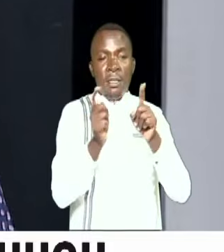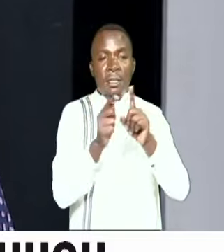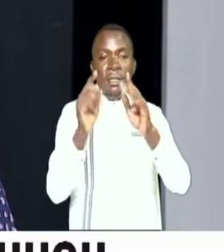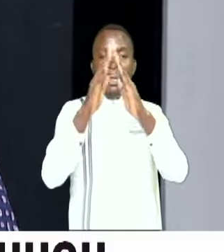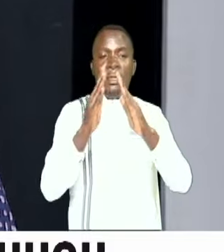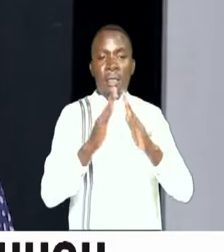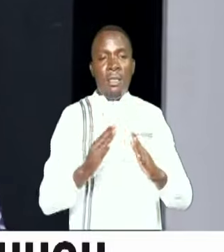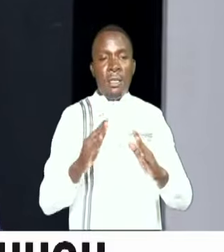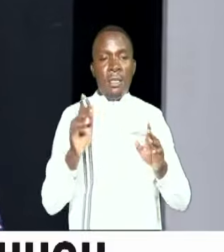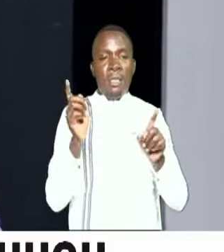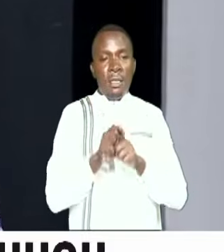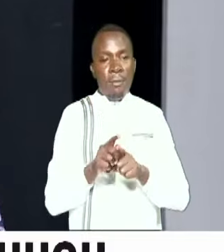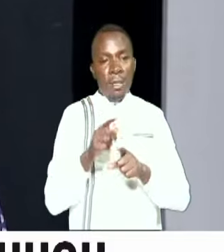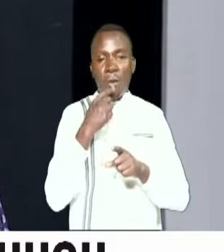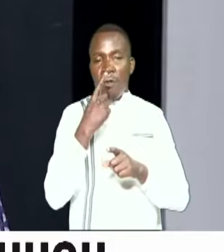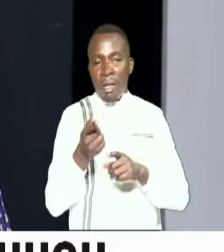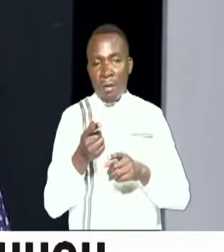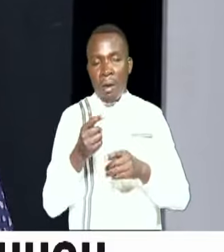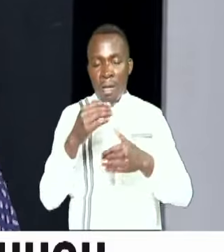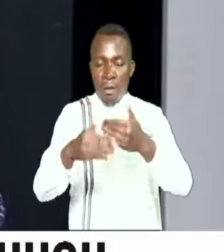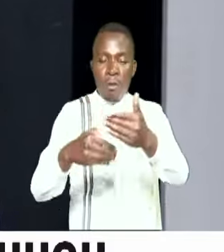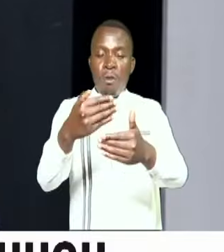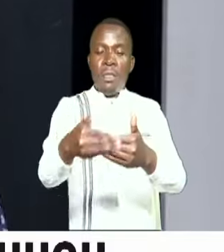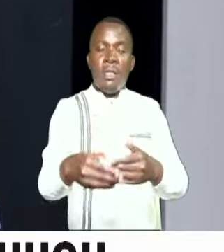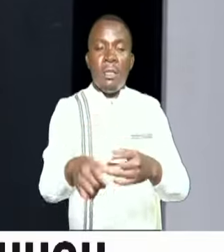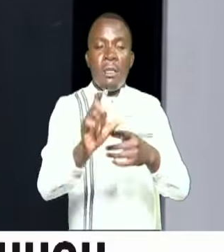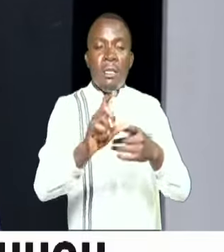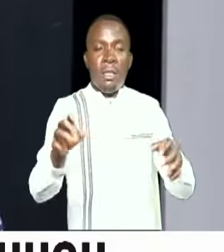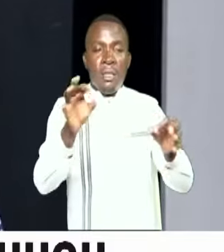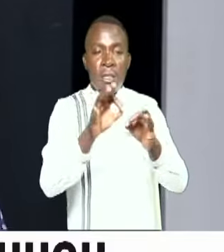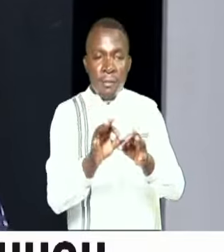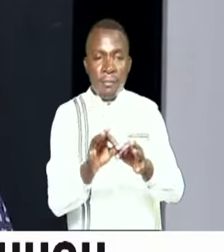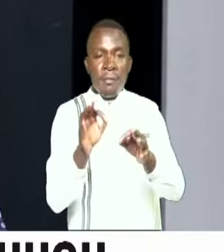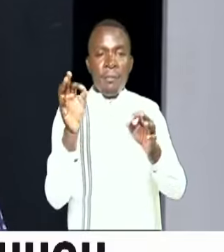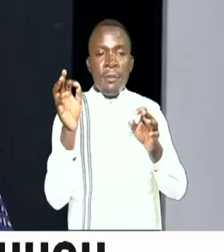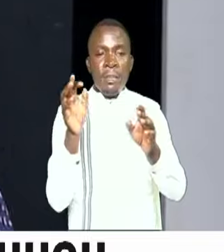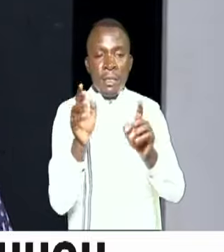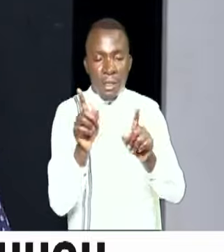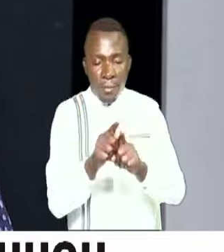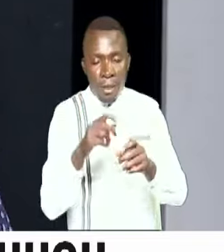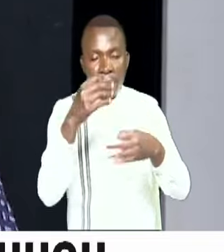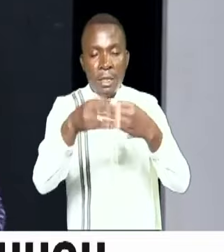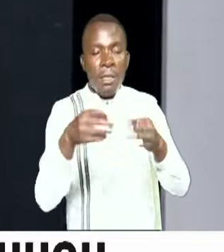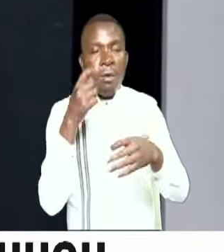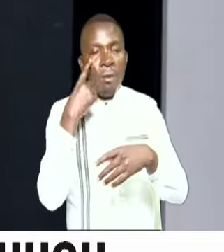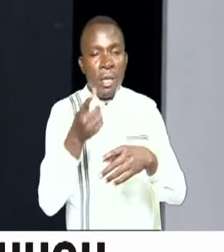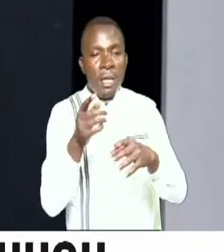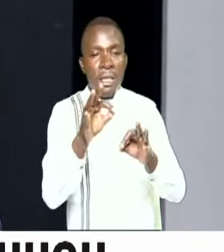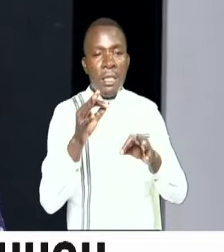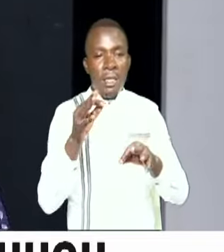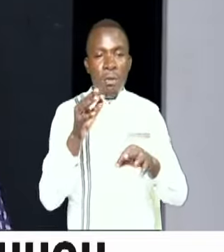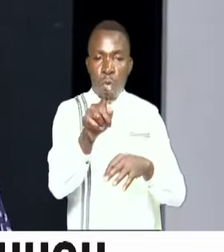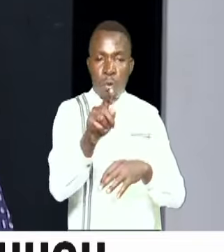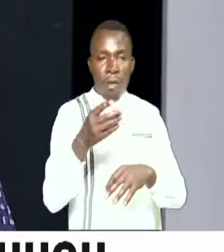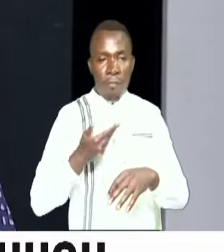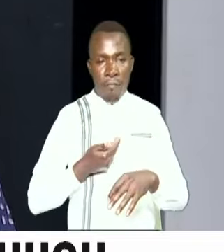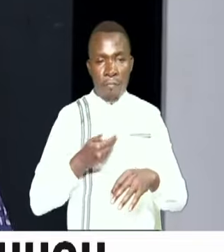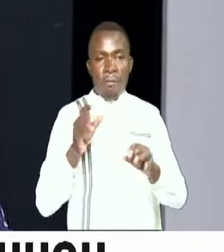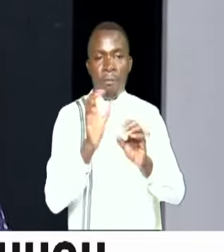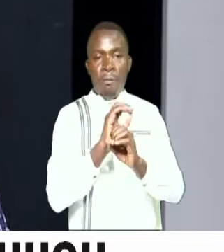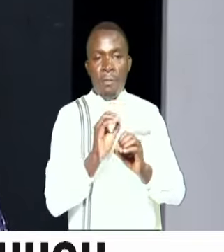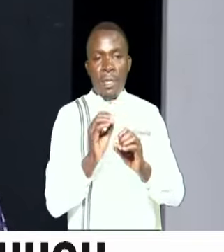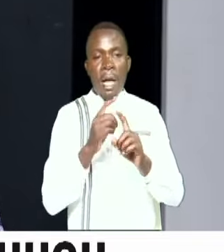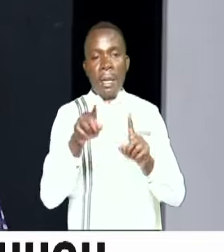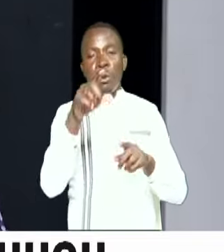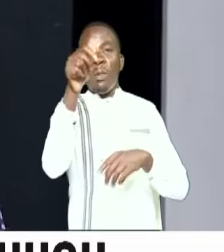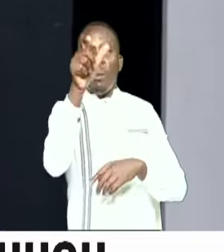urabona hari uruhererekana inyongeragaciro. Rero turebye uruhererekana inyongeragaciro rwo mu nganda usanga ko hari ikintu hano udafite ariko undi afite. Tuvuga urugero nk'uko